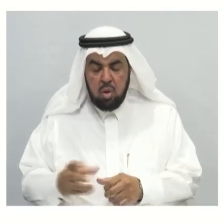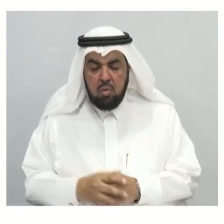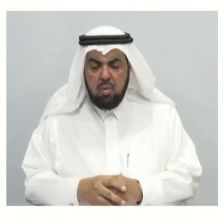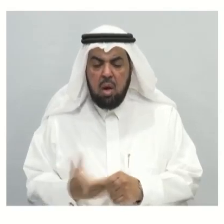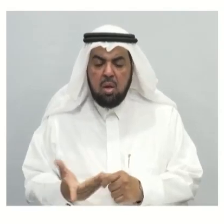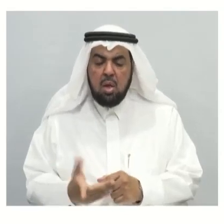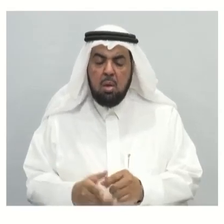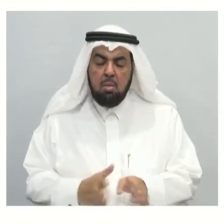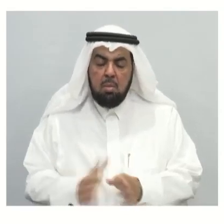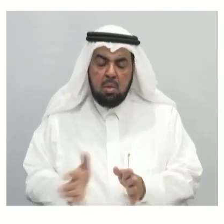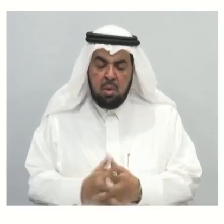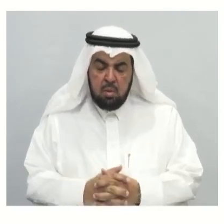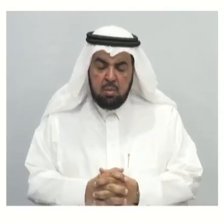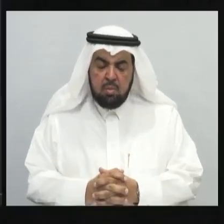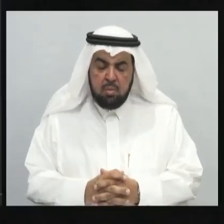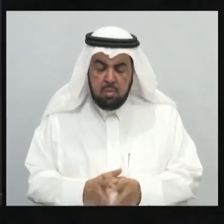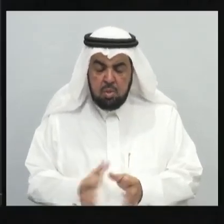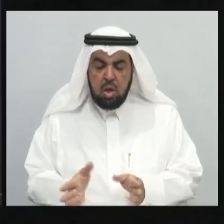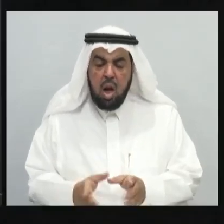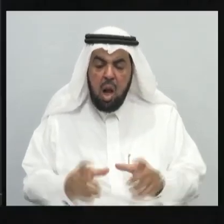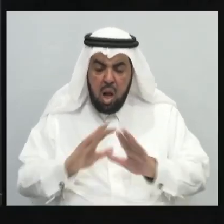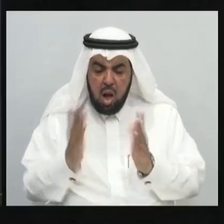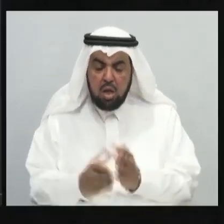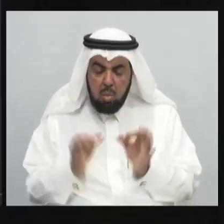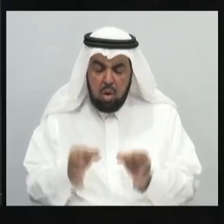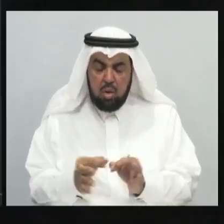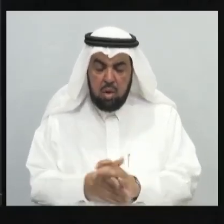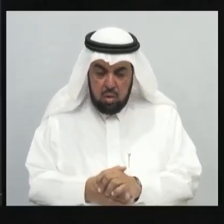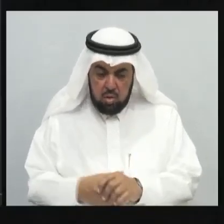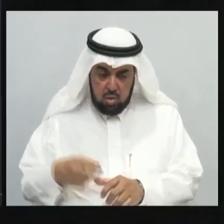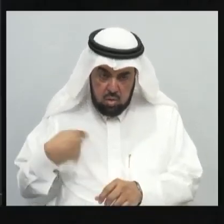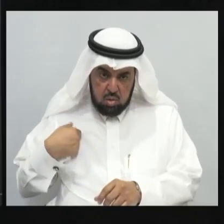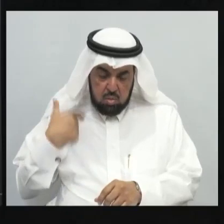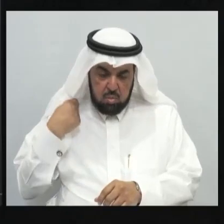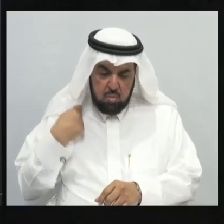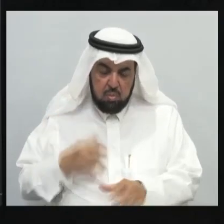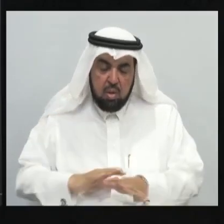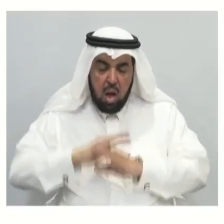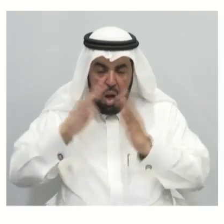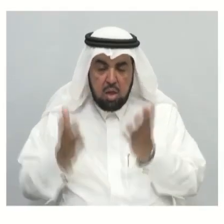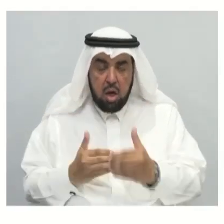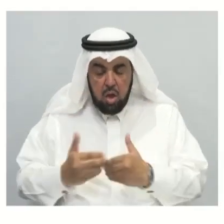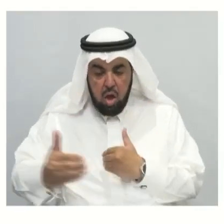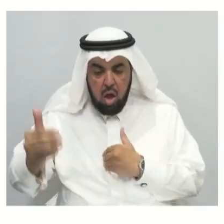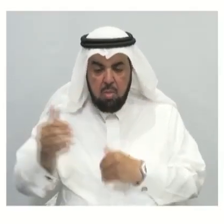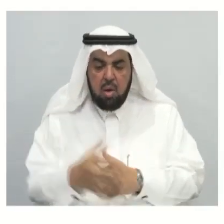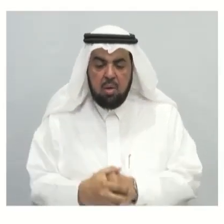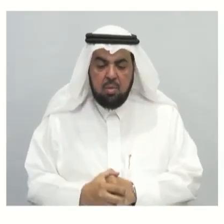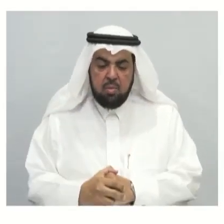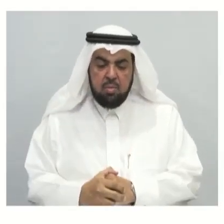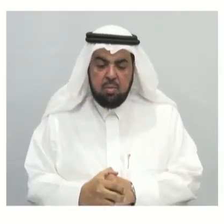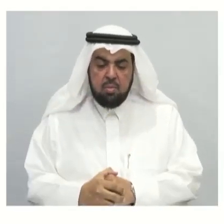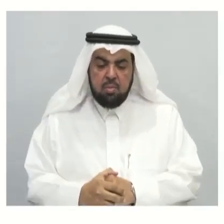حسب المجالات اذا لكل مجال لجنه معينه وسميت جميعها باللجان الدائمه